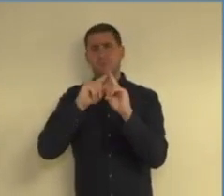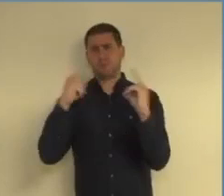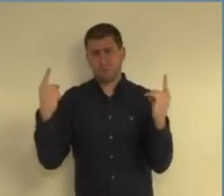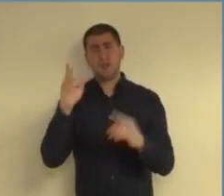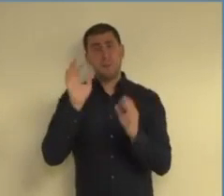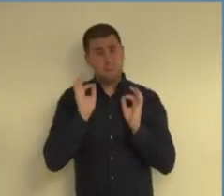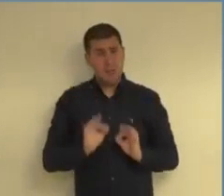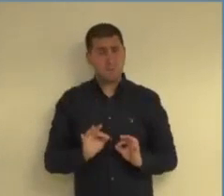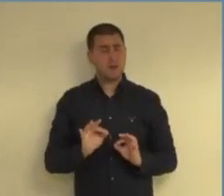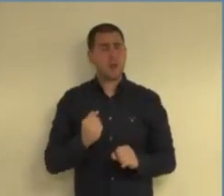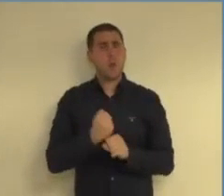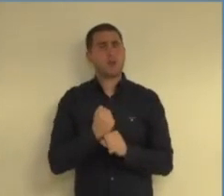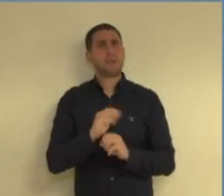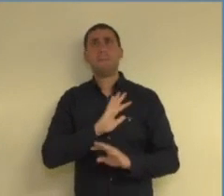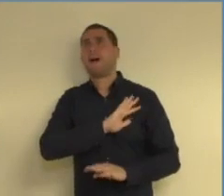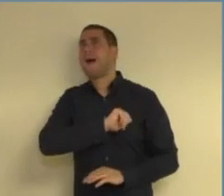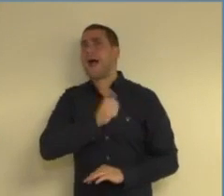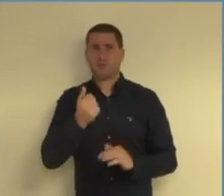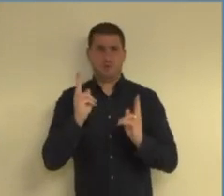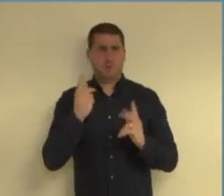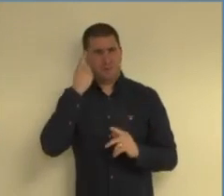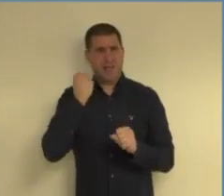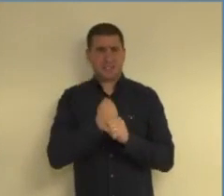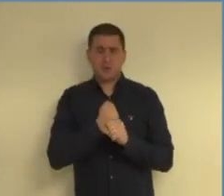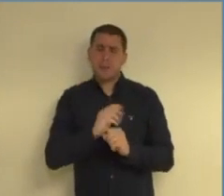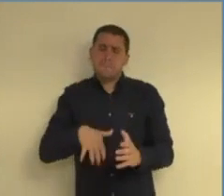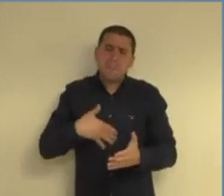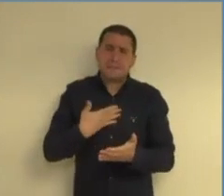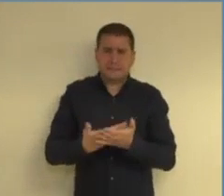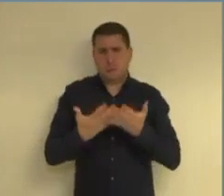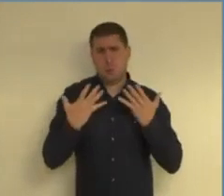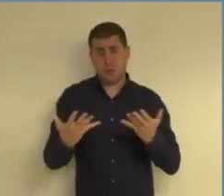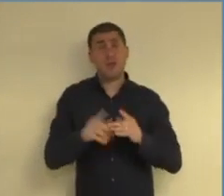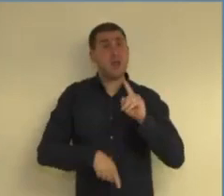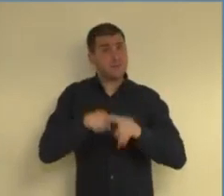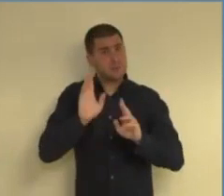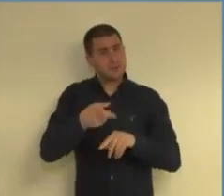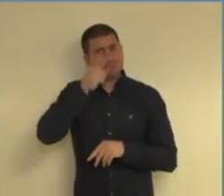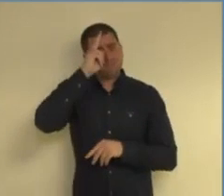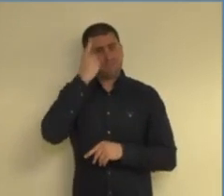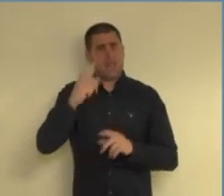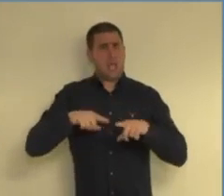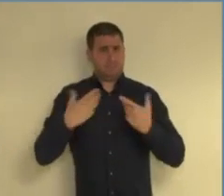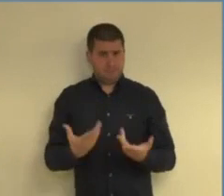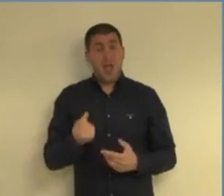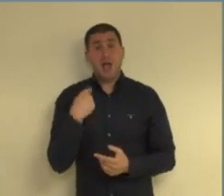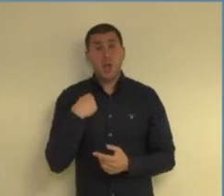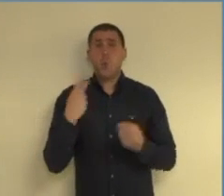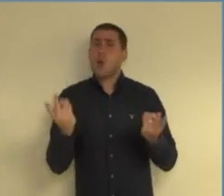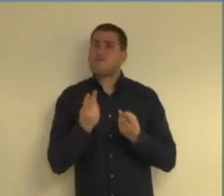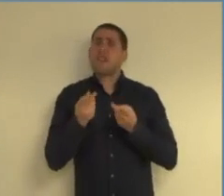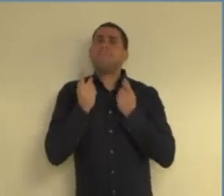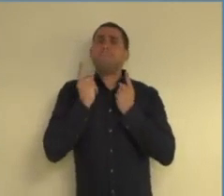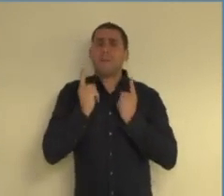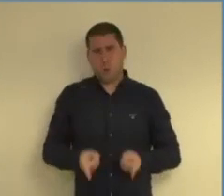ובאמת עושים את הדבר שהם יודעים לעשות כל כך טוב במסירות גדולה ולפעמים גם מסכנים את עצמם אנחנו כמובן